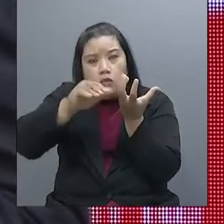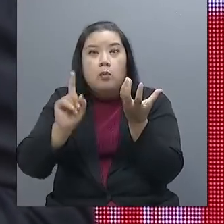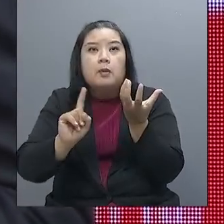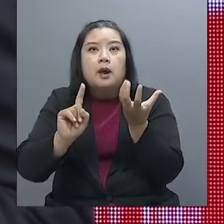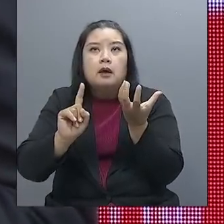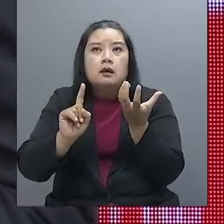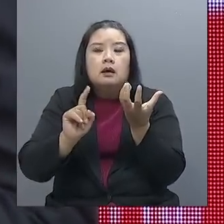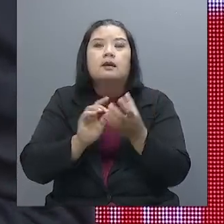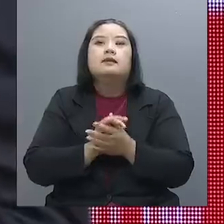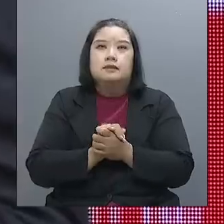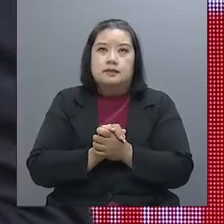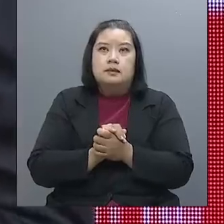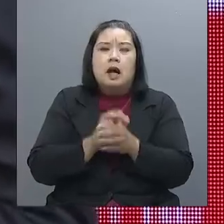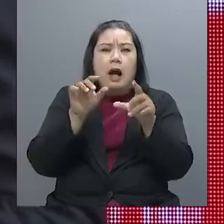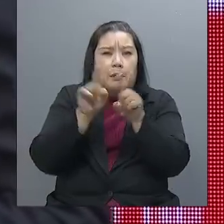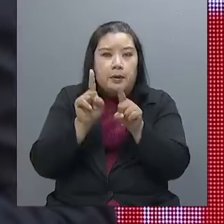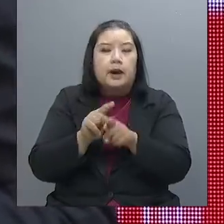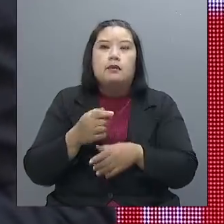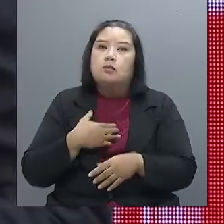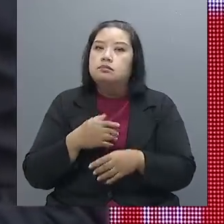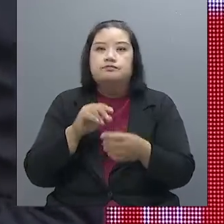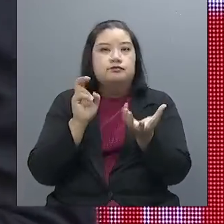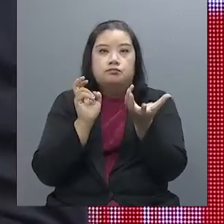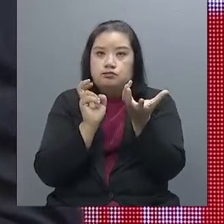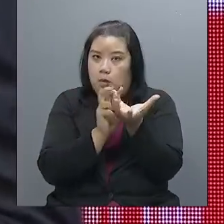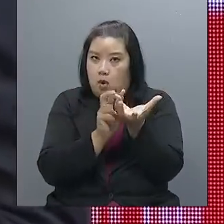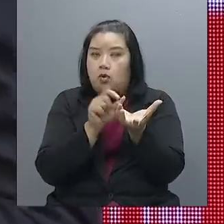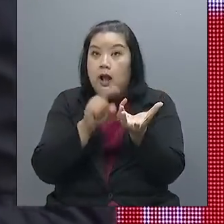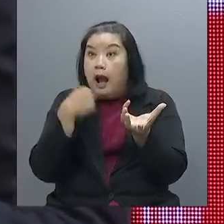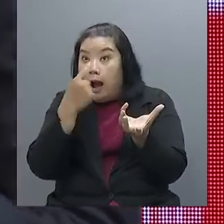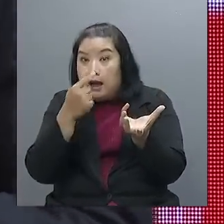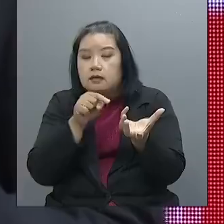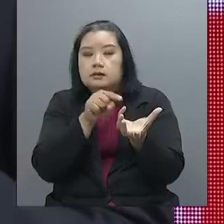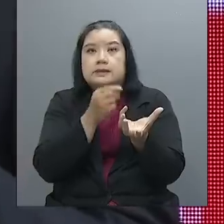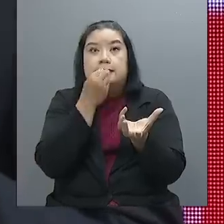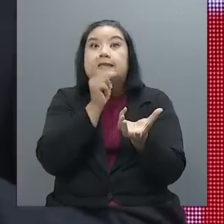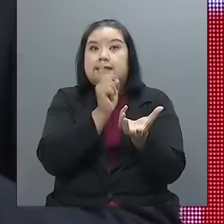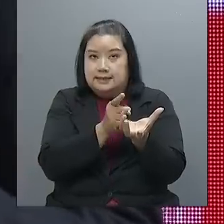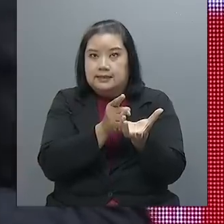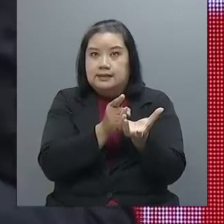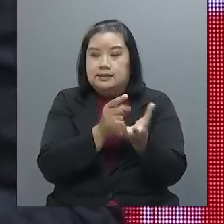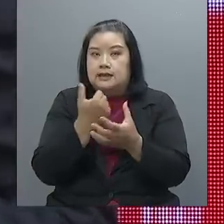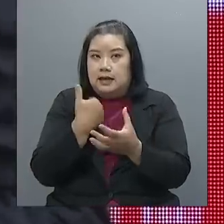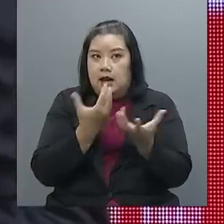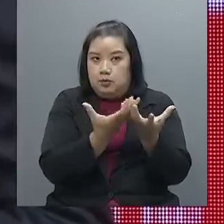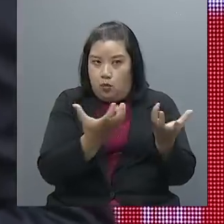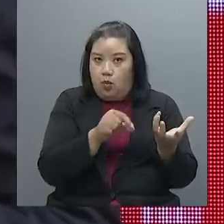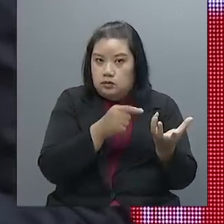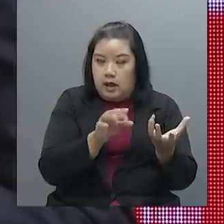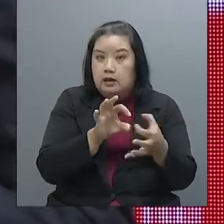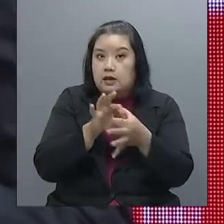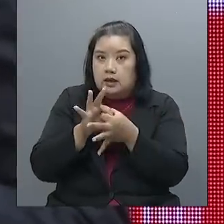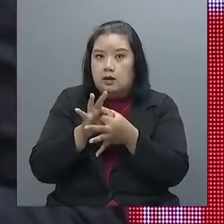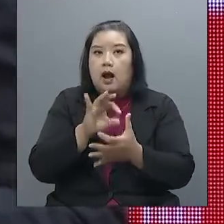นกับเป็นการรับรองมาตรฐานโดยผู้ใช้ฮะมันเหมือนกับว่าเรามี process ในการผลิตซึ่งได้ ISO